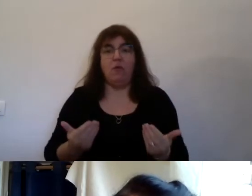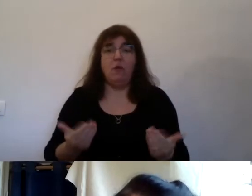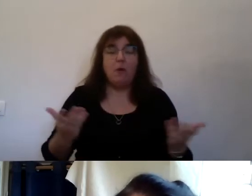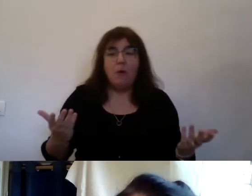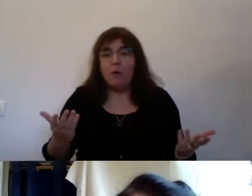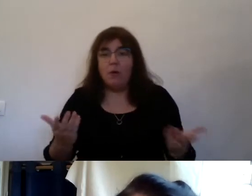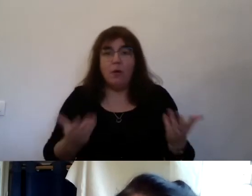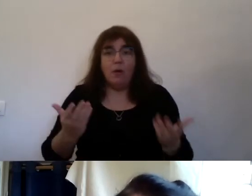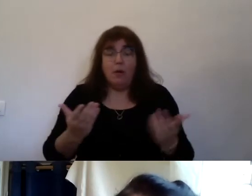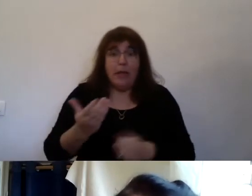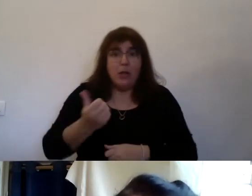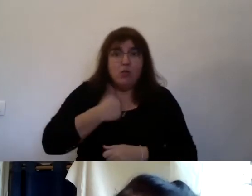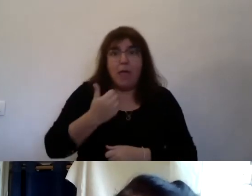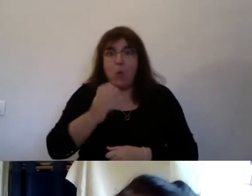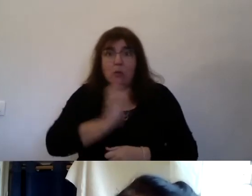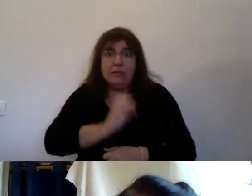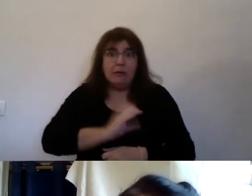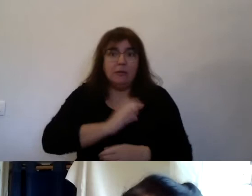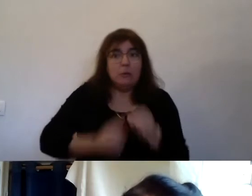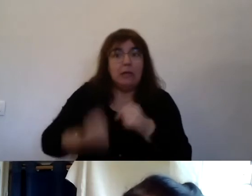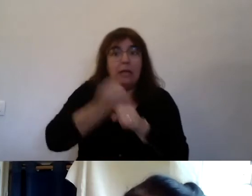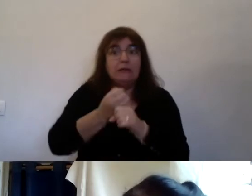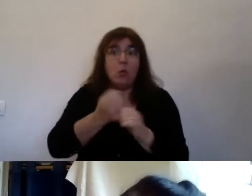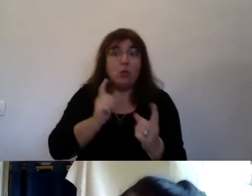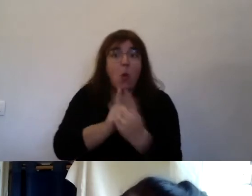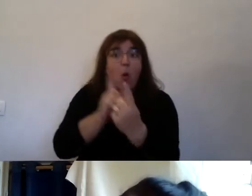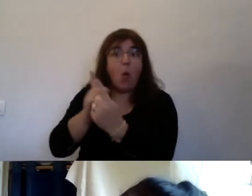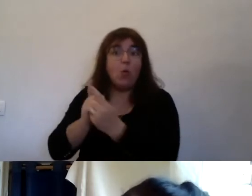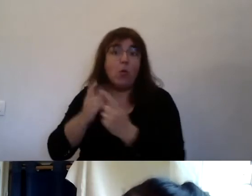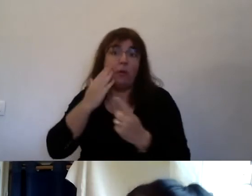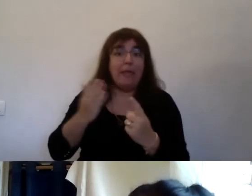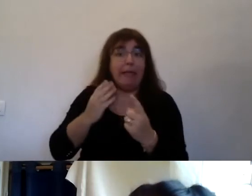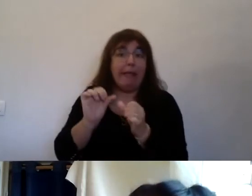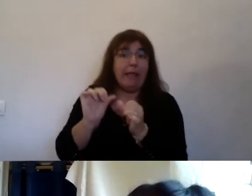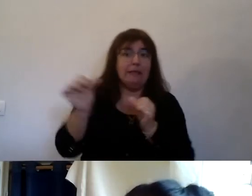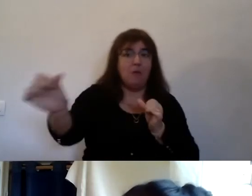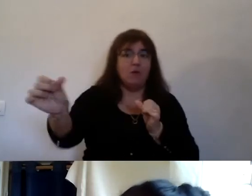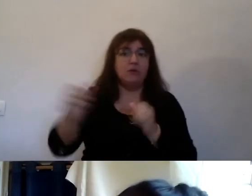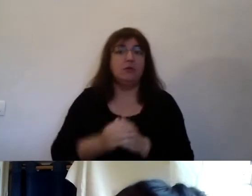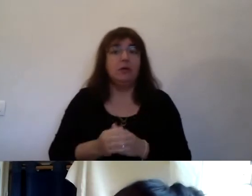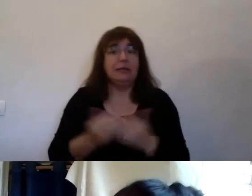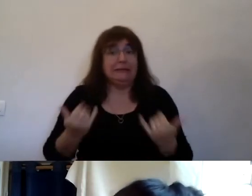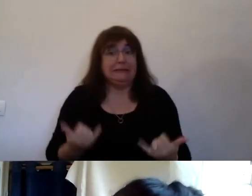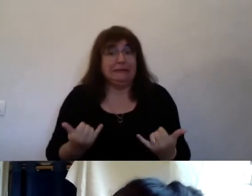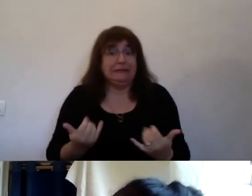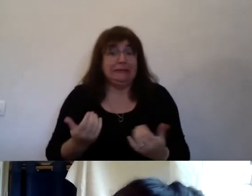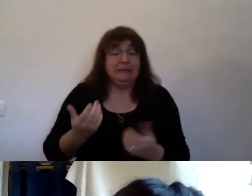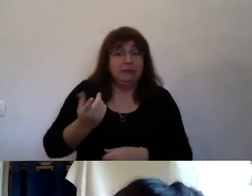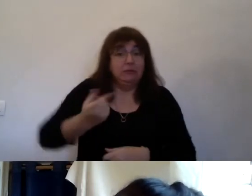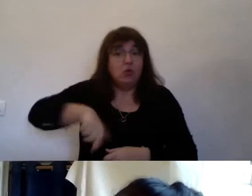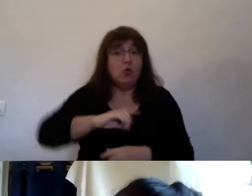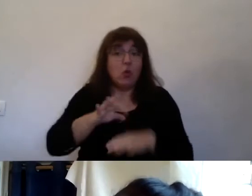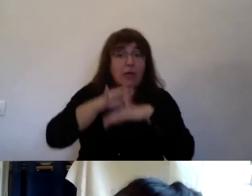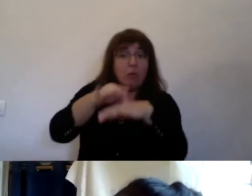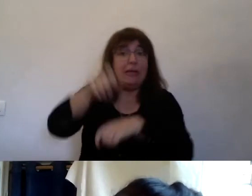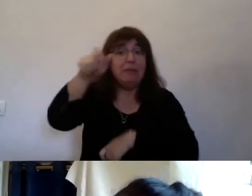tous vers des rencontres virtuelles. Et pour nous, à Culture Hôpital, qui accompagnons quotidiennement les personnes malades, qu'elles soient à